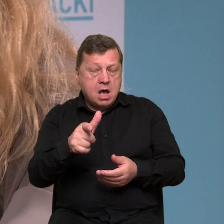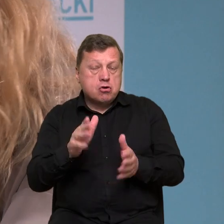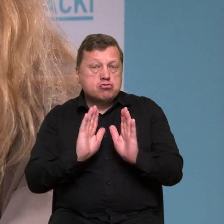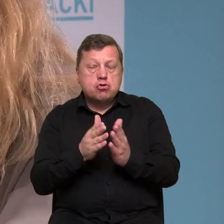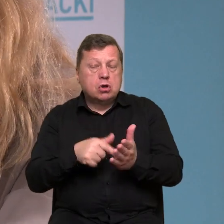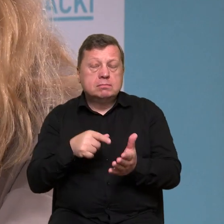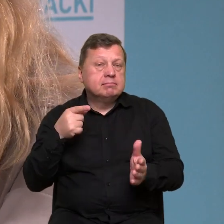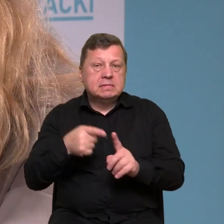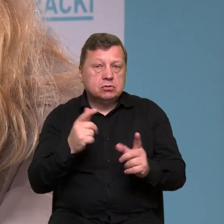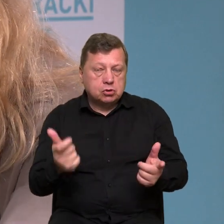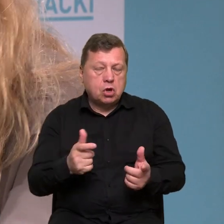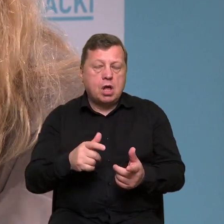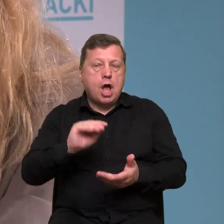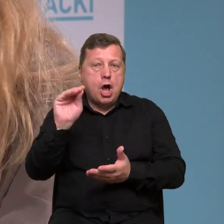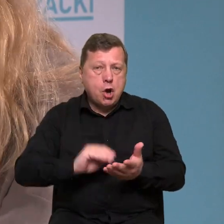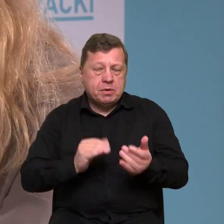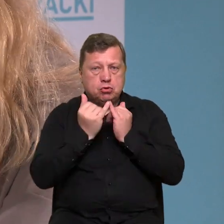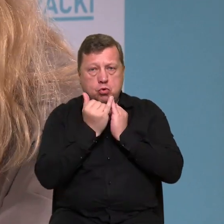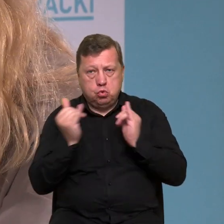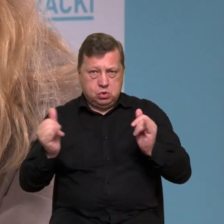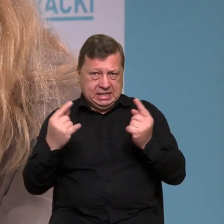opisowi różnych sytuacji